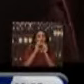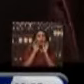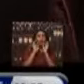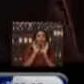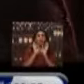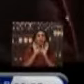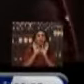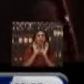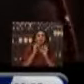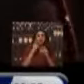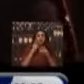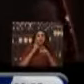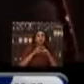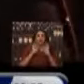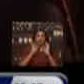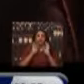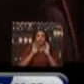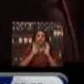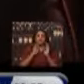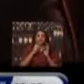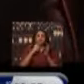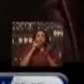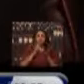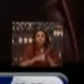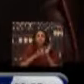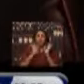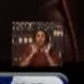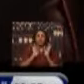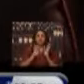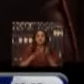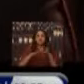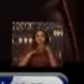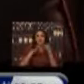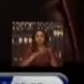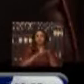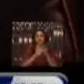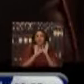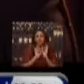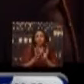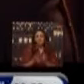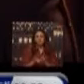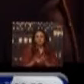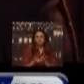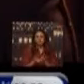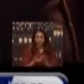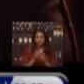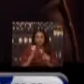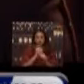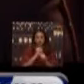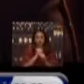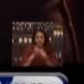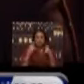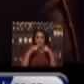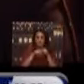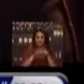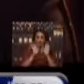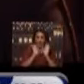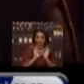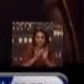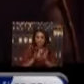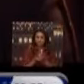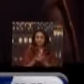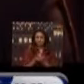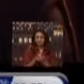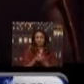او يوعدنا ويوفي بوعده. يعني دي حاجه انا مفتقداها في الدكتور مرسي.